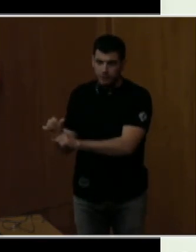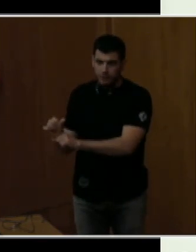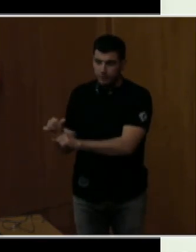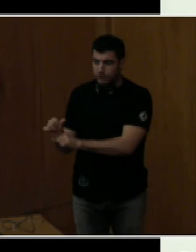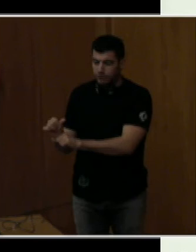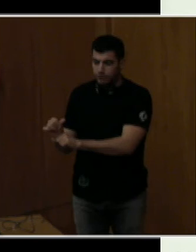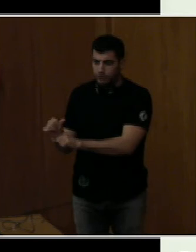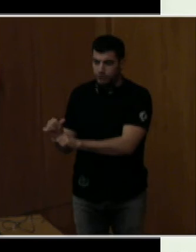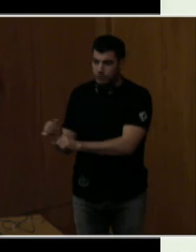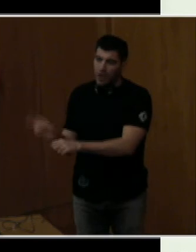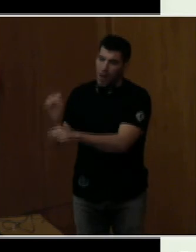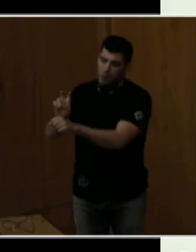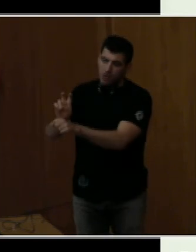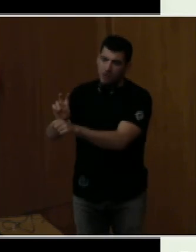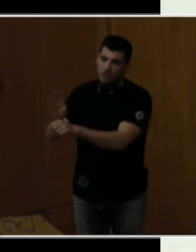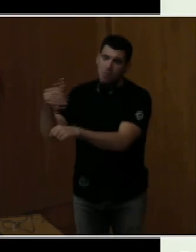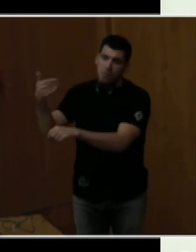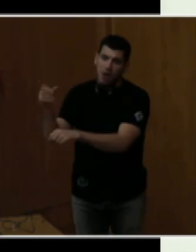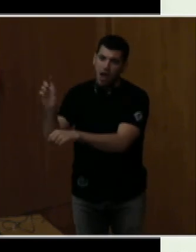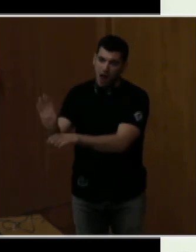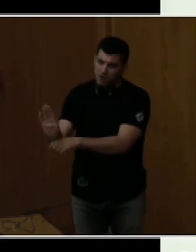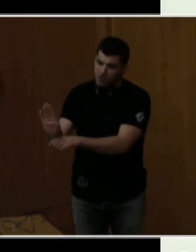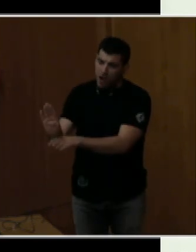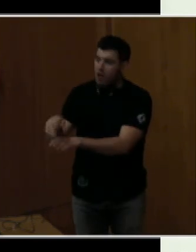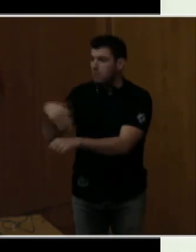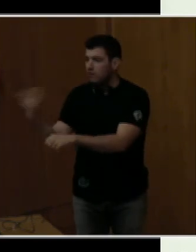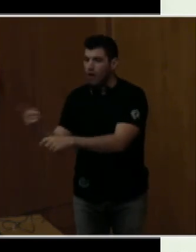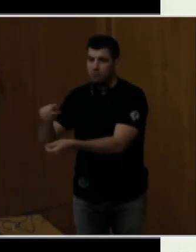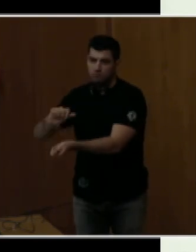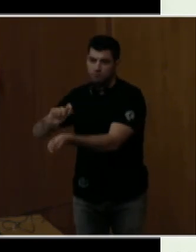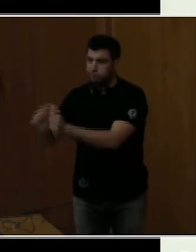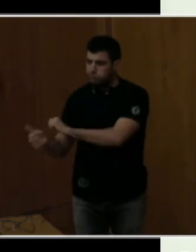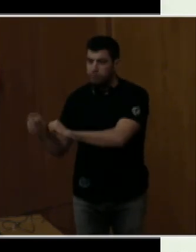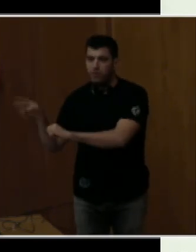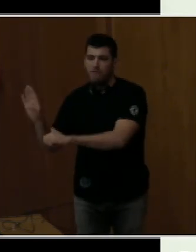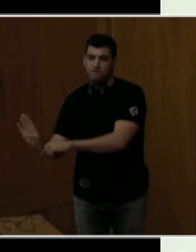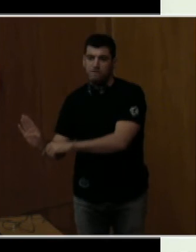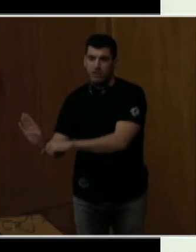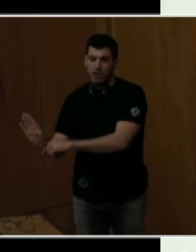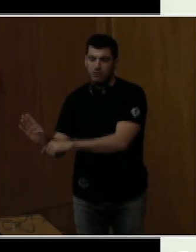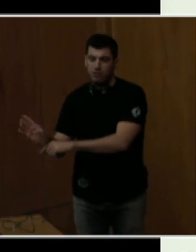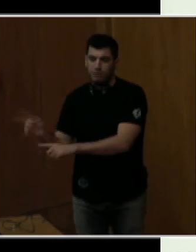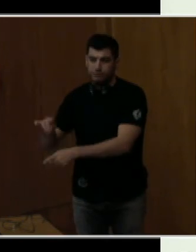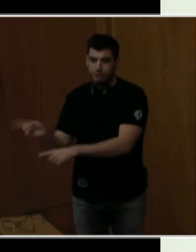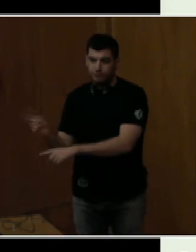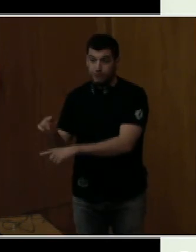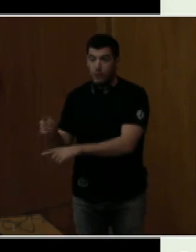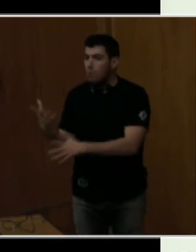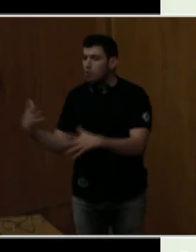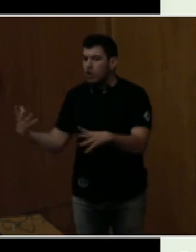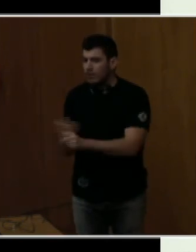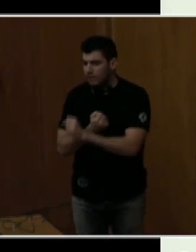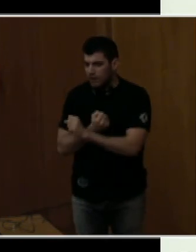λοιπόν νέα γνώση, ας το πούμε έτσι, τον αριθμό νούμερο 6, όπως βλέπουμε σε συγκεκριμένη περίπτωση. Πώς επιτυγχάνεται αυτό,